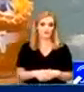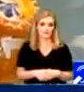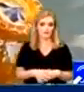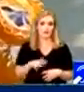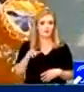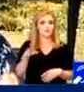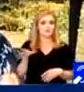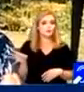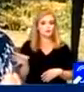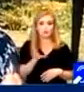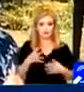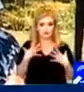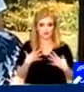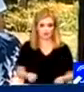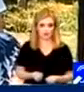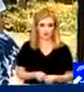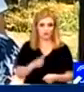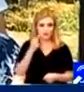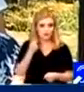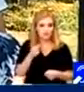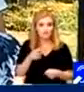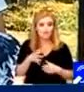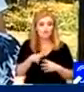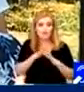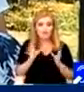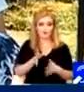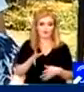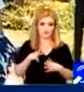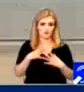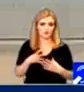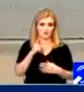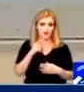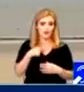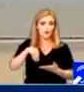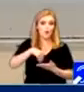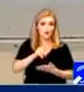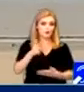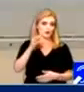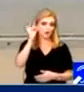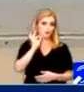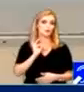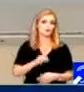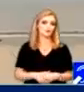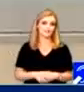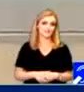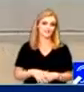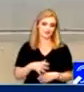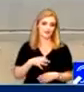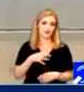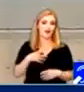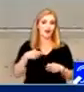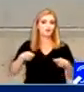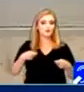e sănătoasă pentru tot, mierea îndioși e sănătoasă, dar am luat-o de ce e că e gustoasă, în primul rând. Nu e contrafăcută.